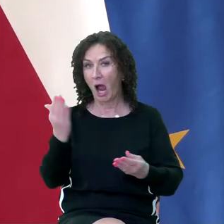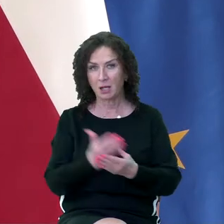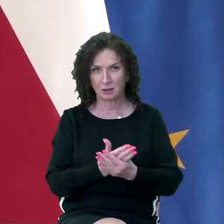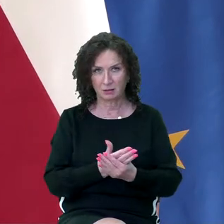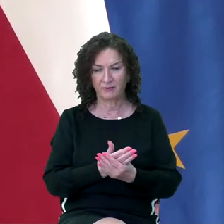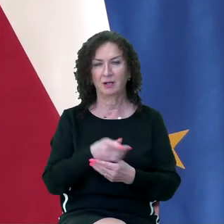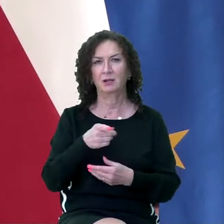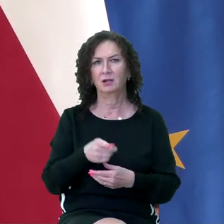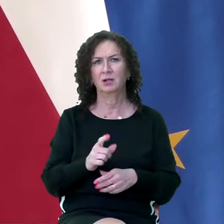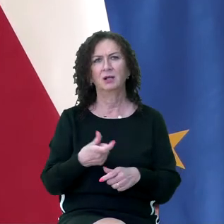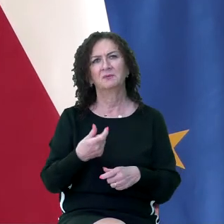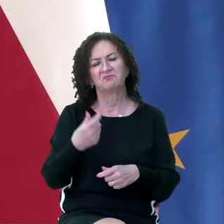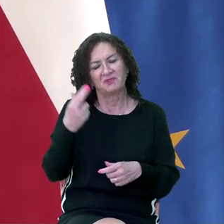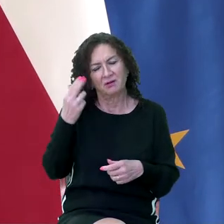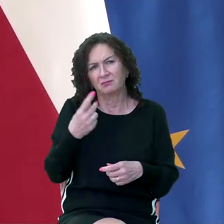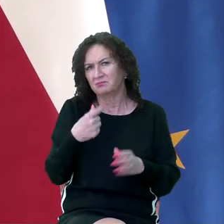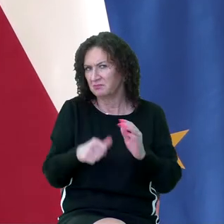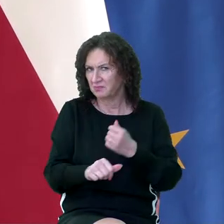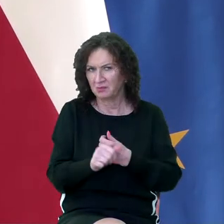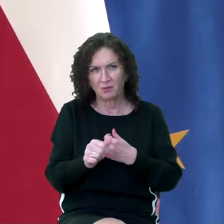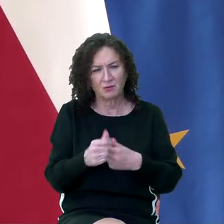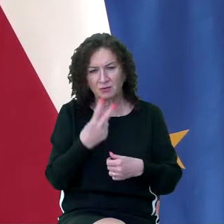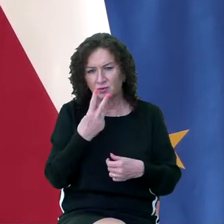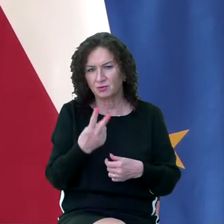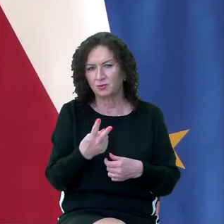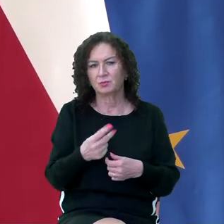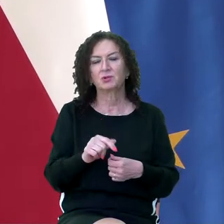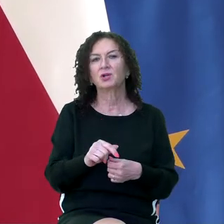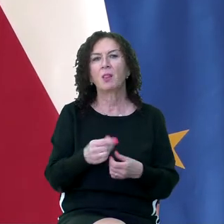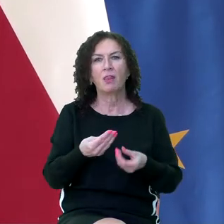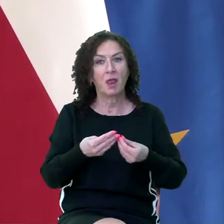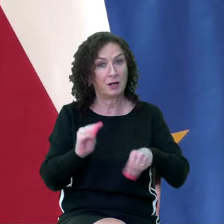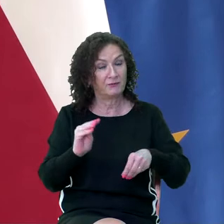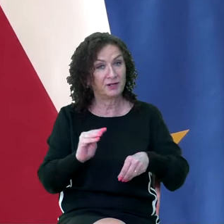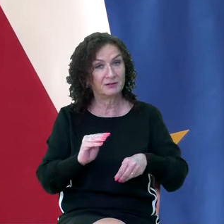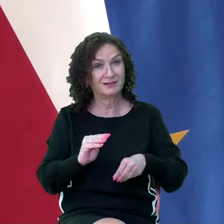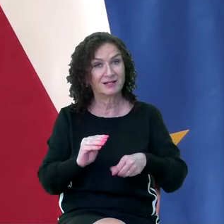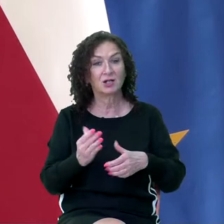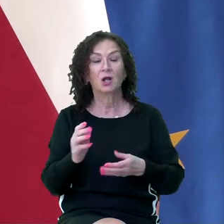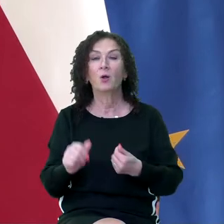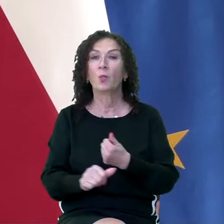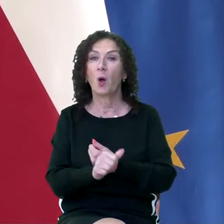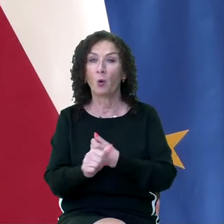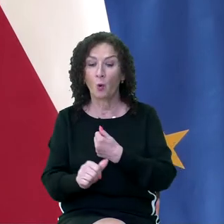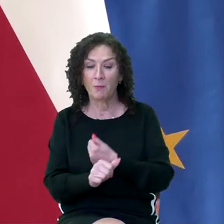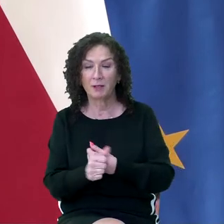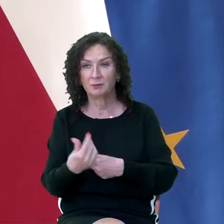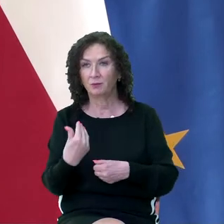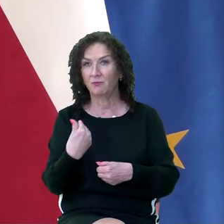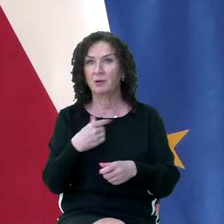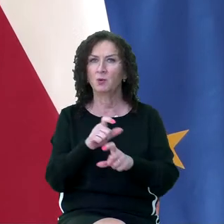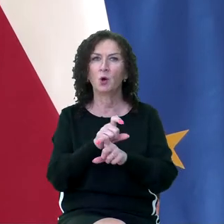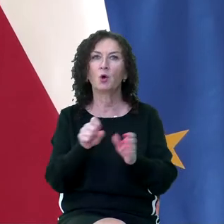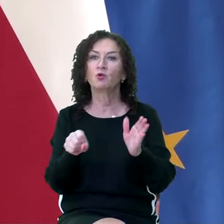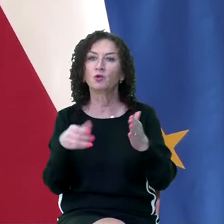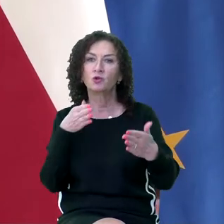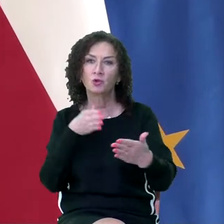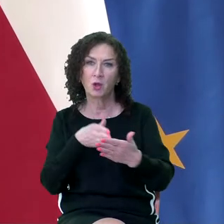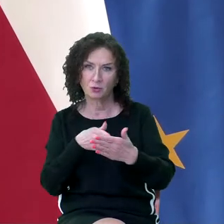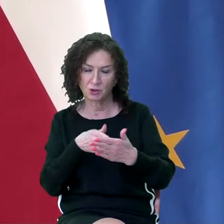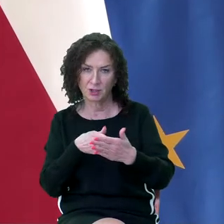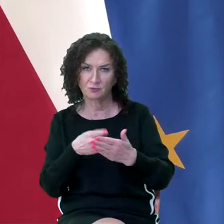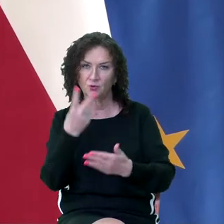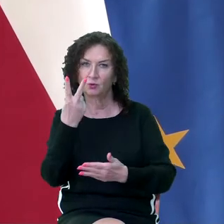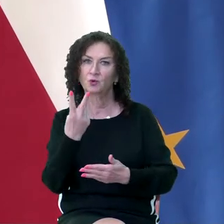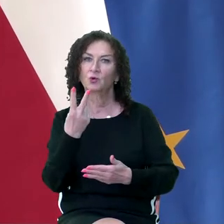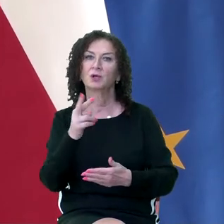że co zrozumiałe, że najwięcej dokumentów mamy właśnie do okresu tej II Rzeczypospolitej i w albumie, jak będziecie